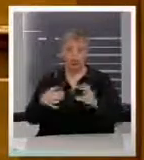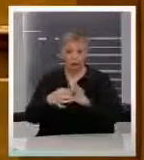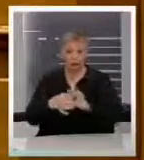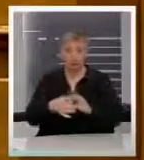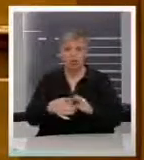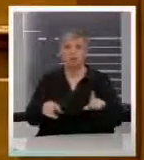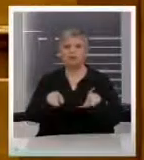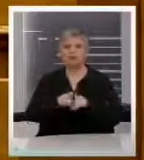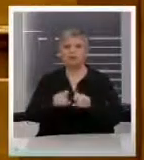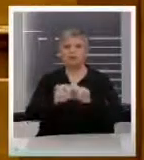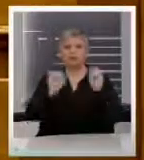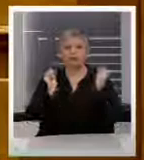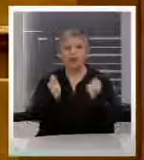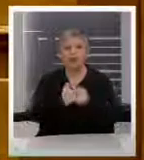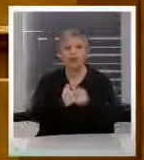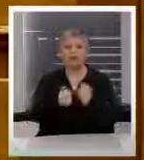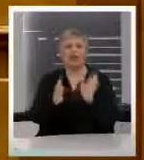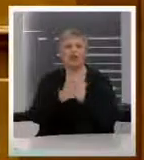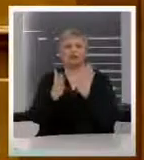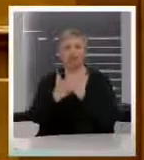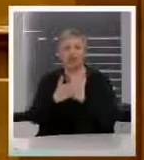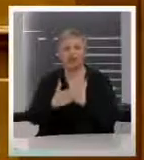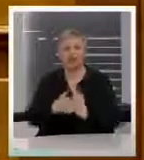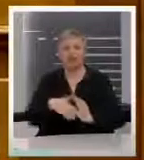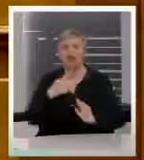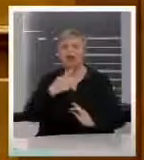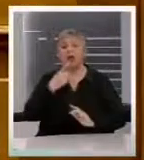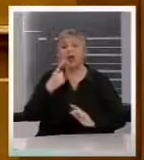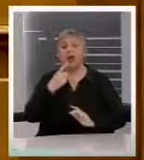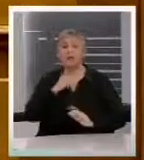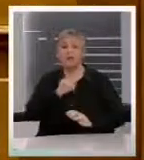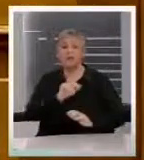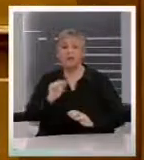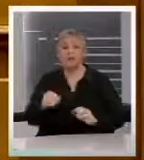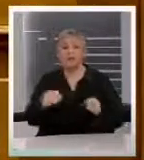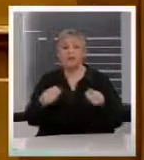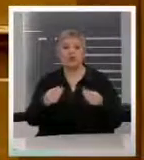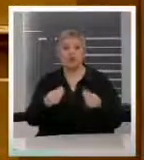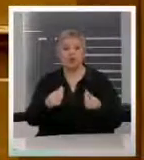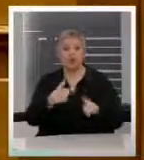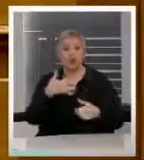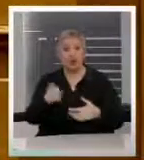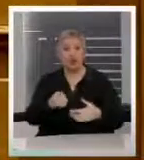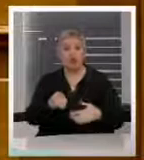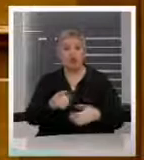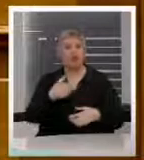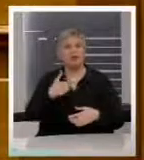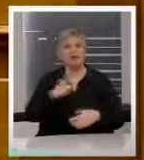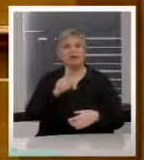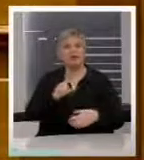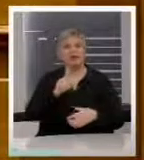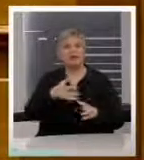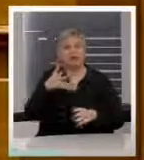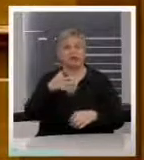συνέδρια, μαζί στα χειροκροτήματα, κοινές θέσεις λένε ότι έχουν. Δεν έχουμε να χωρίσουμε τίποτα από το ποτάμι, είπε ο κ. Μητσοτάκης στο συνέδριό